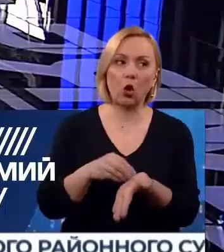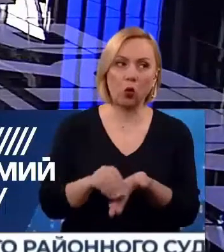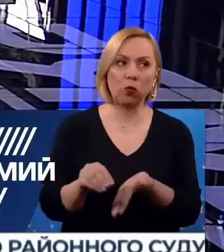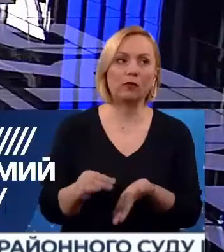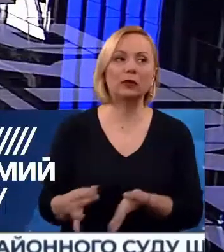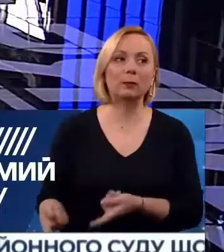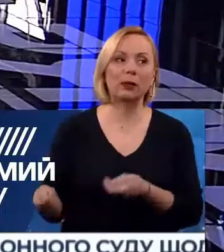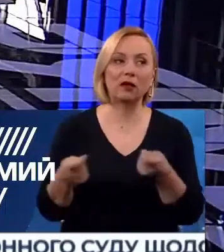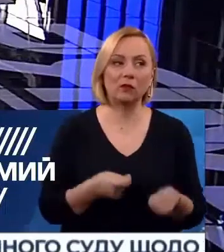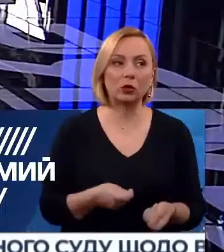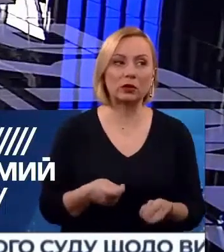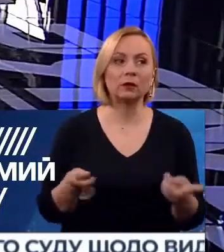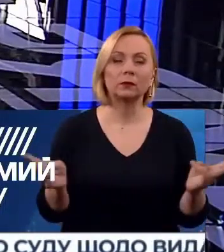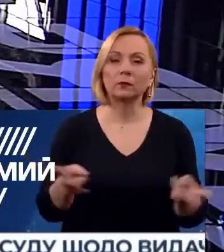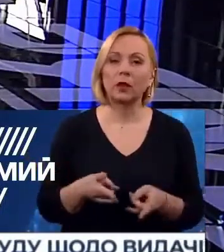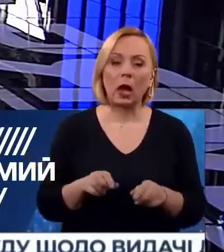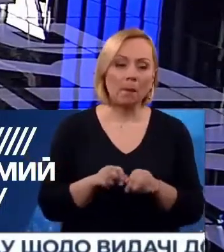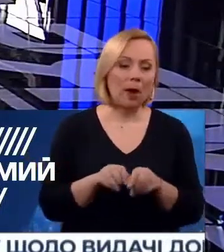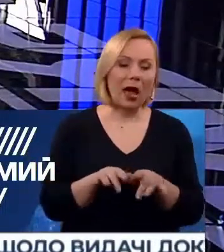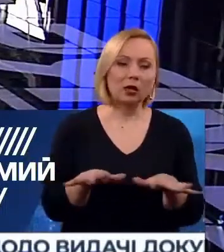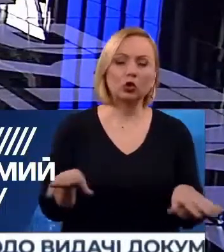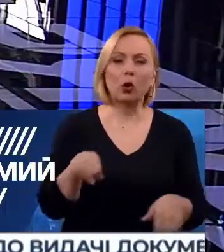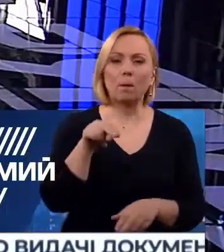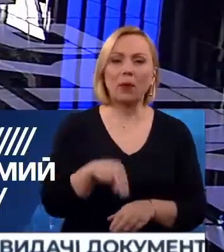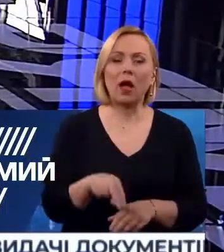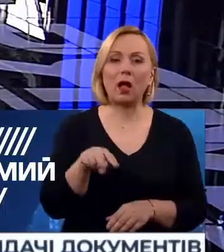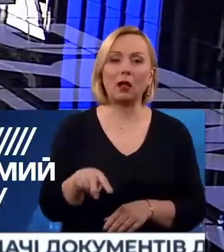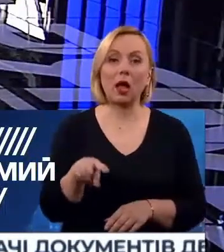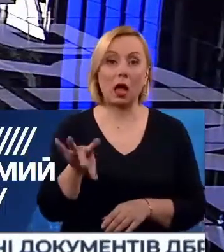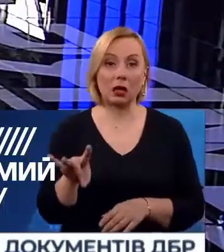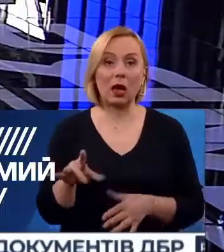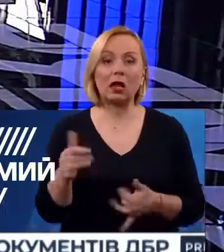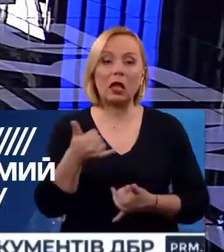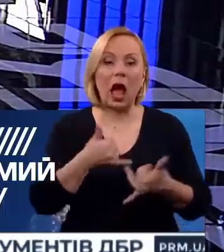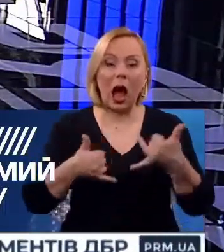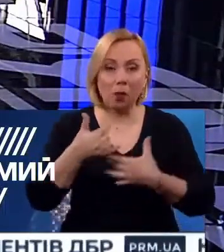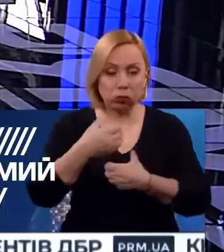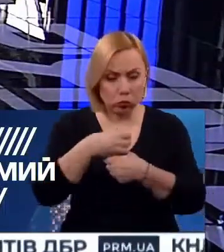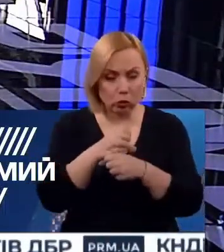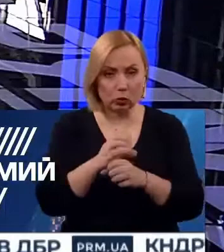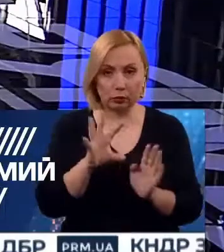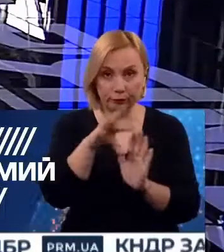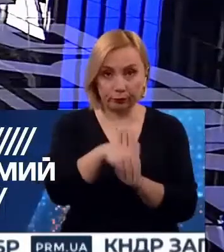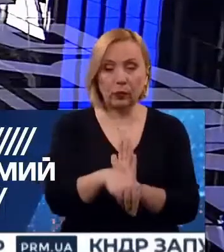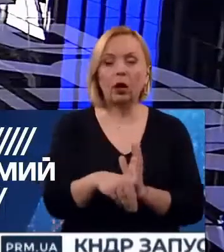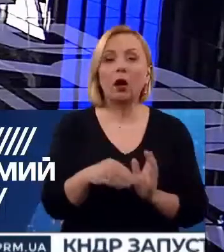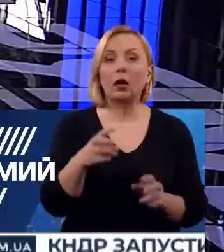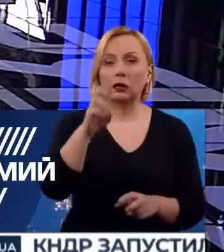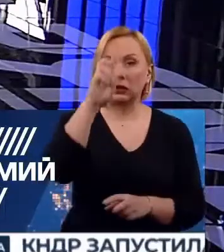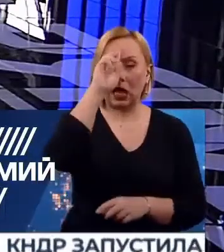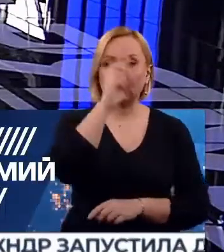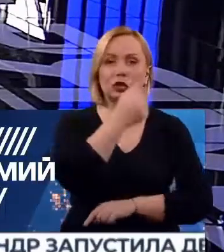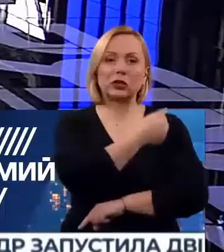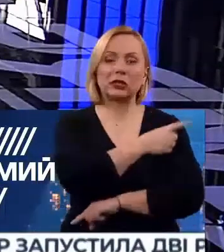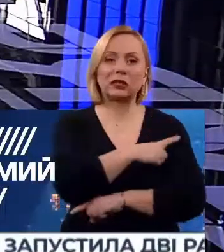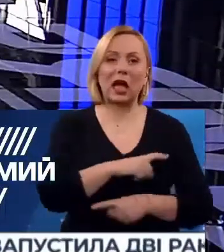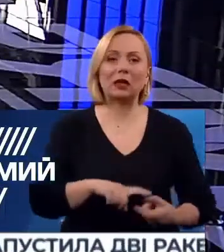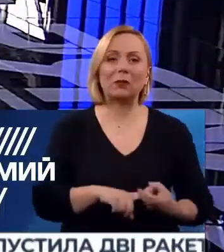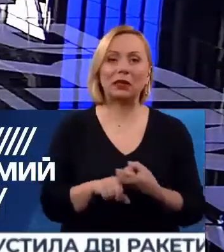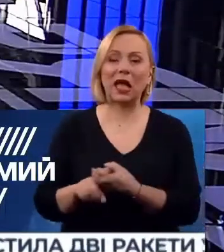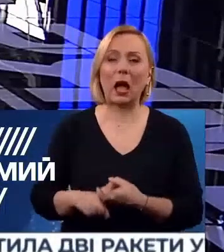але потрібно розвивати мережу ПЛР на лабораторії. Вони були в Держсанепідслужбі по